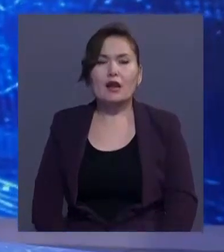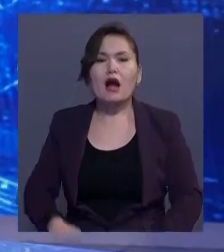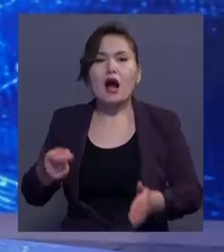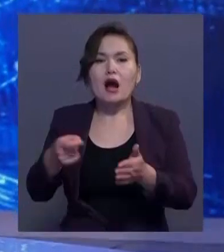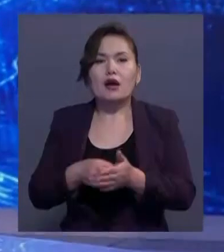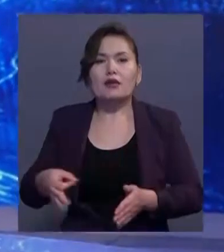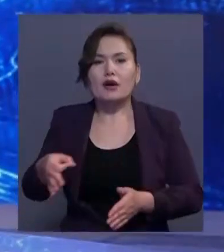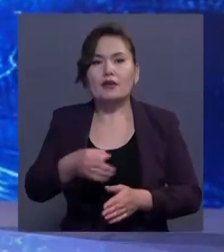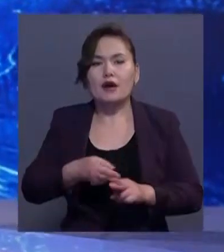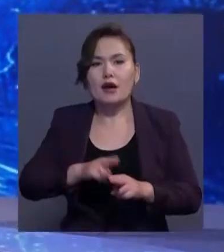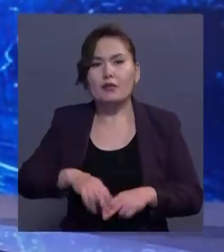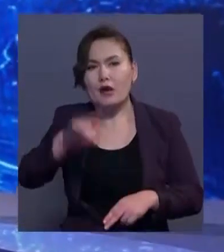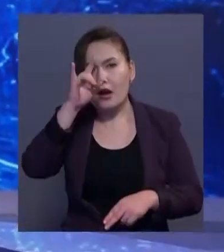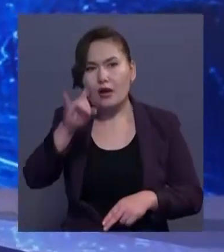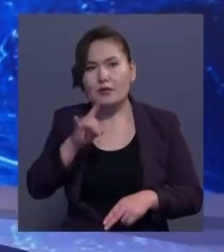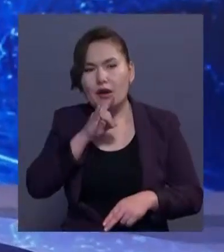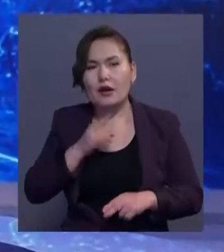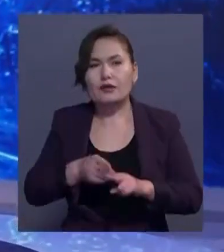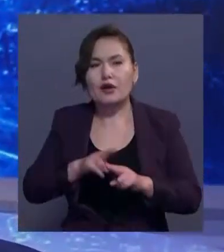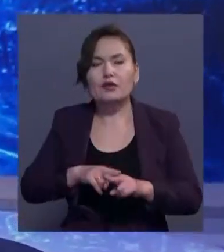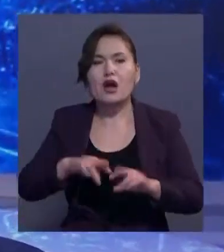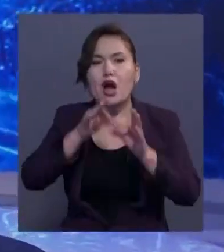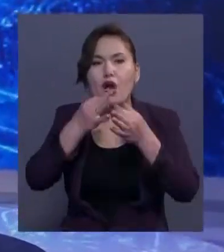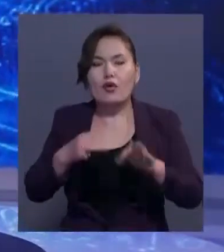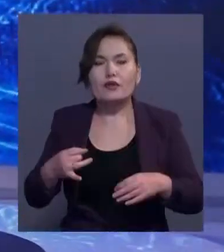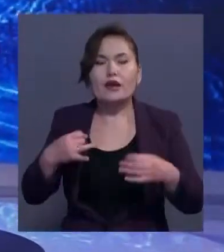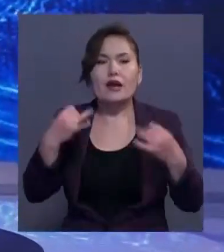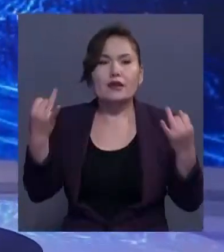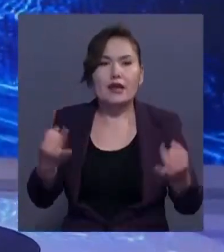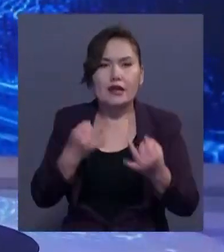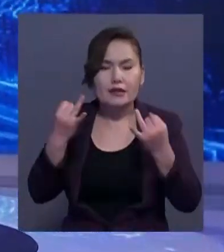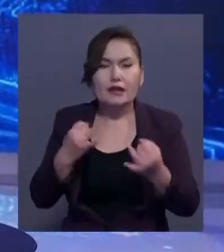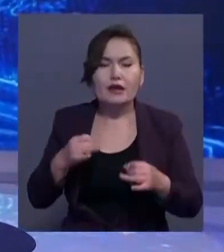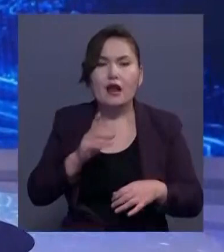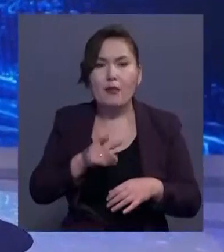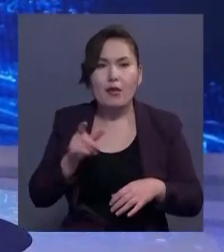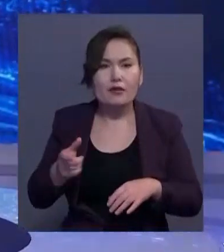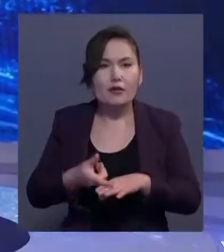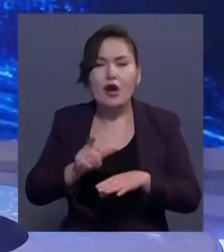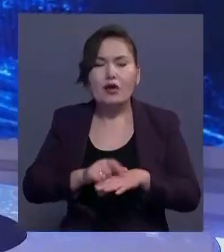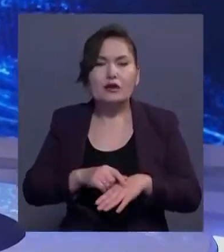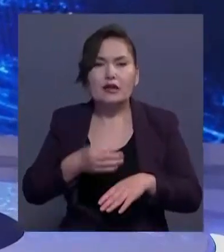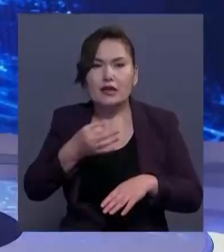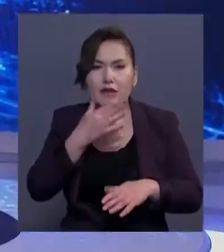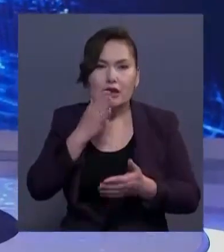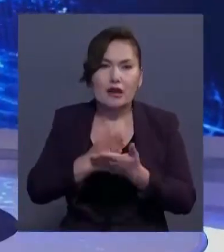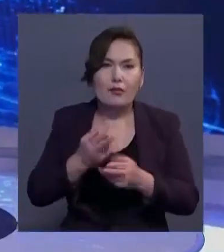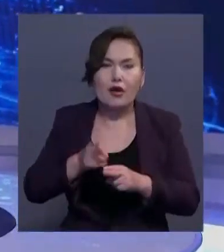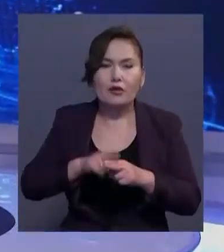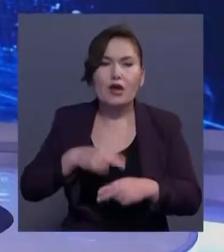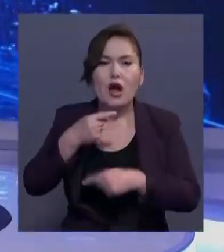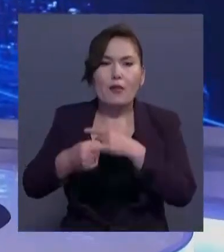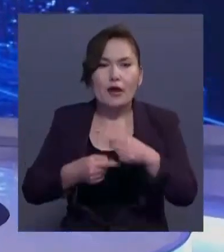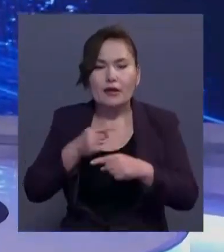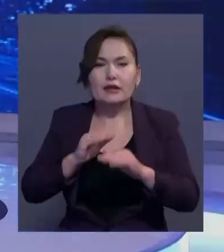Қарағанды облысында қазақтың төл өнеріне қызығатын өзге этнос өкілдерінің қатары артып келеді. Олар ғасырлар бойы